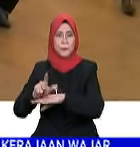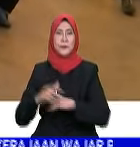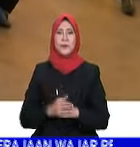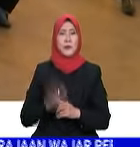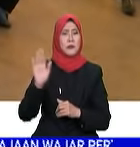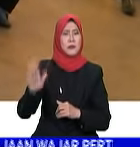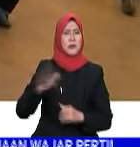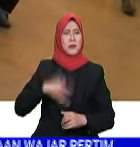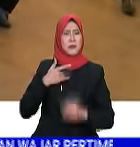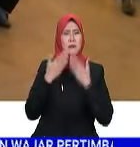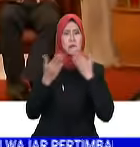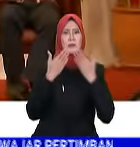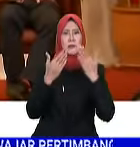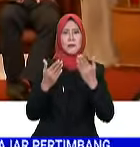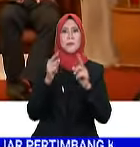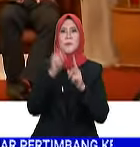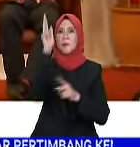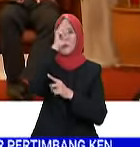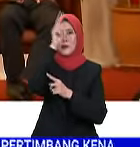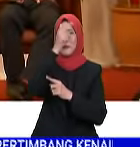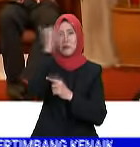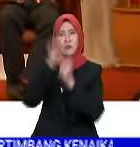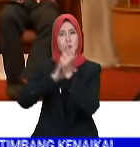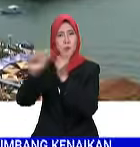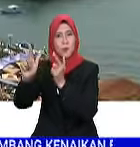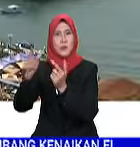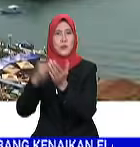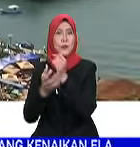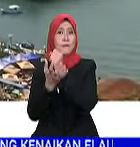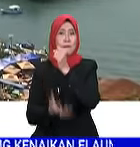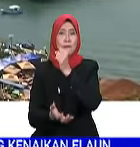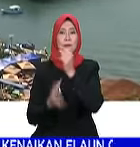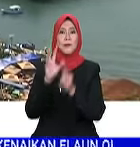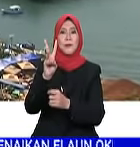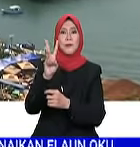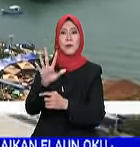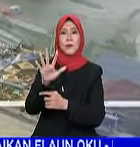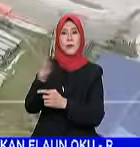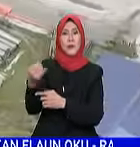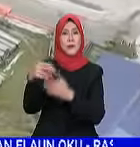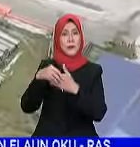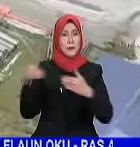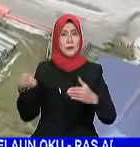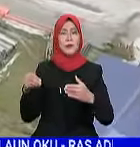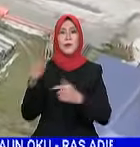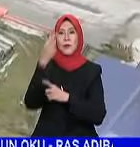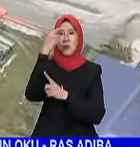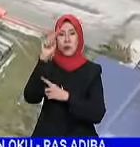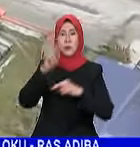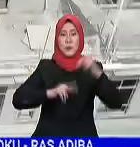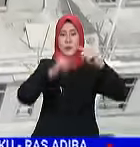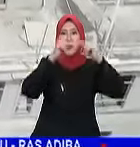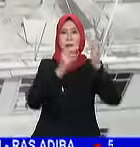turut menzahirkan penghargaan kepada kerajaan kerana meluluskan peruntukan sebanyak RM65 juta bagi